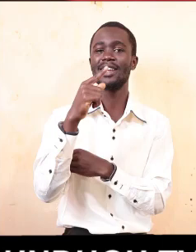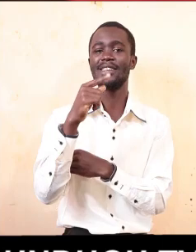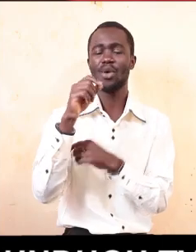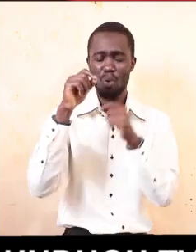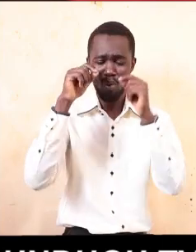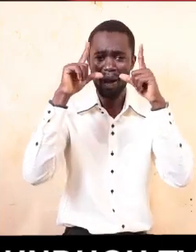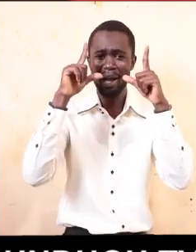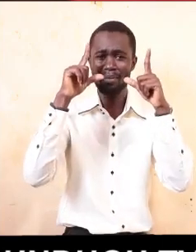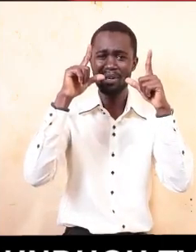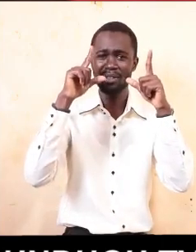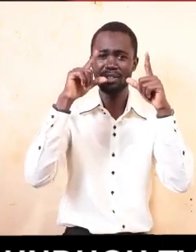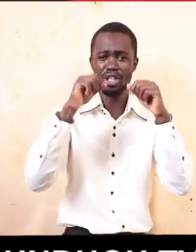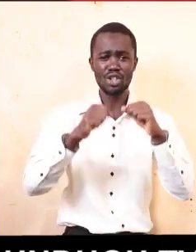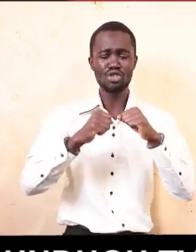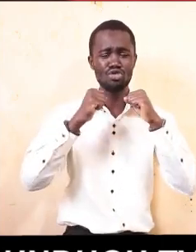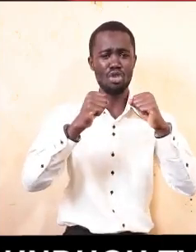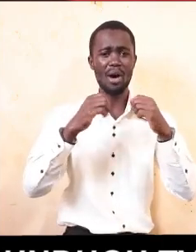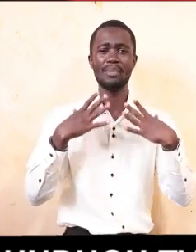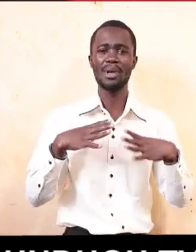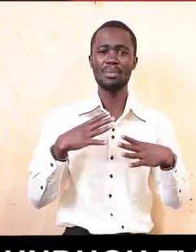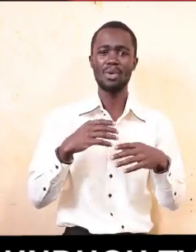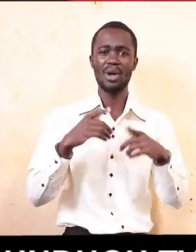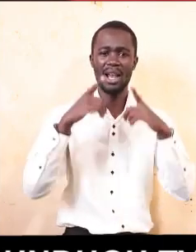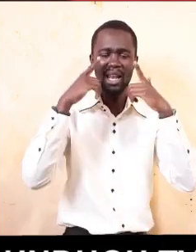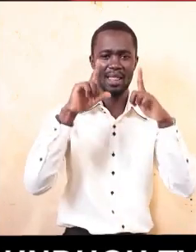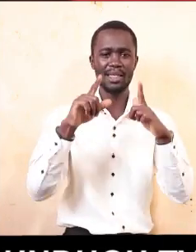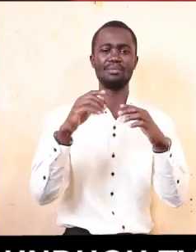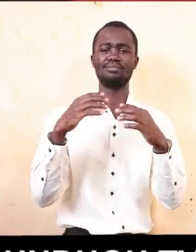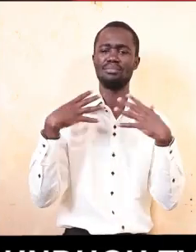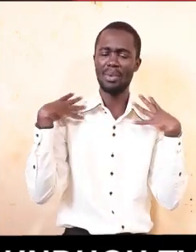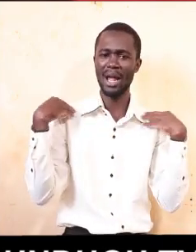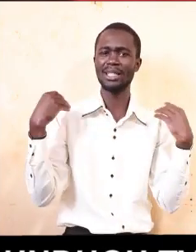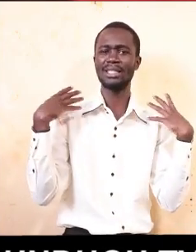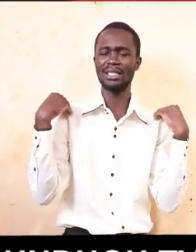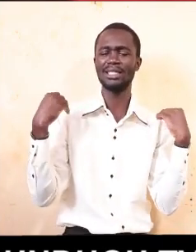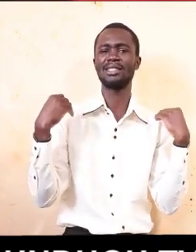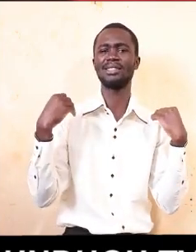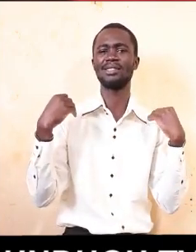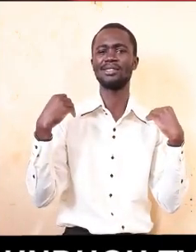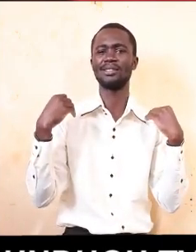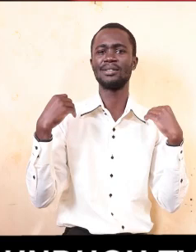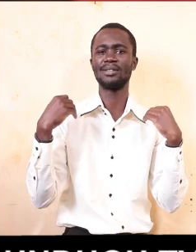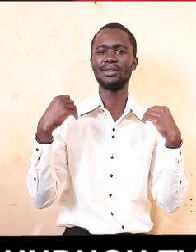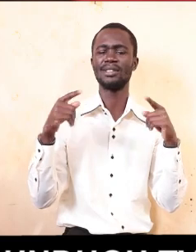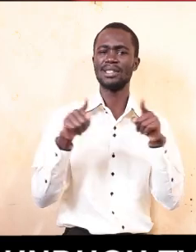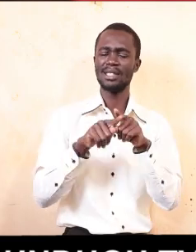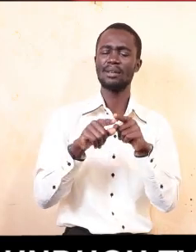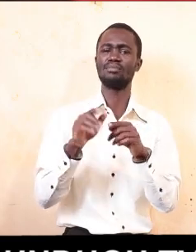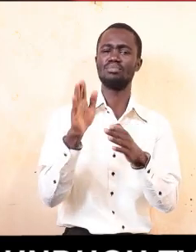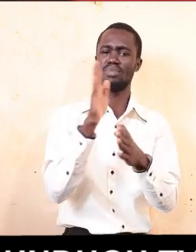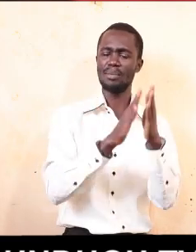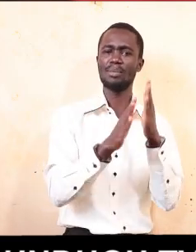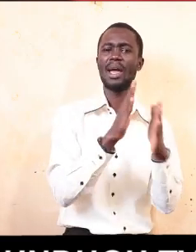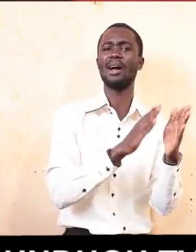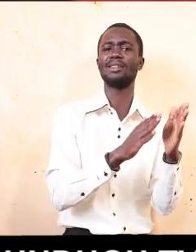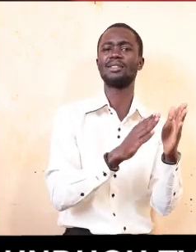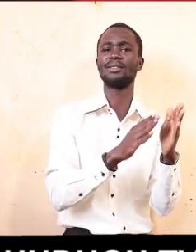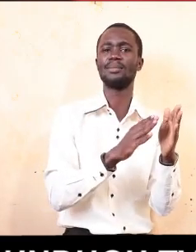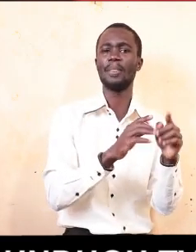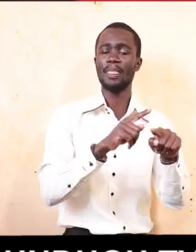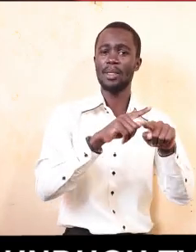mashujaa. Let them, wacheni wafanya riaso. Na wajiandae kabisa.